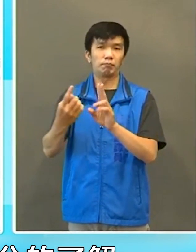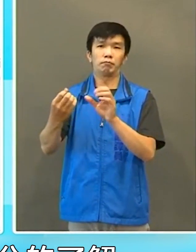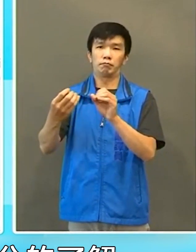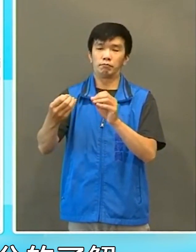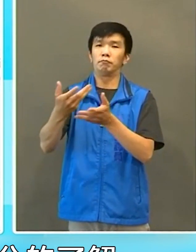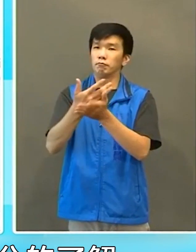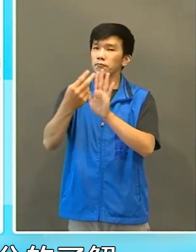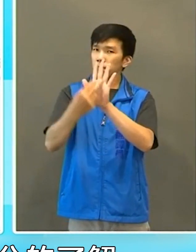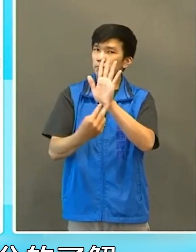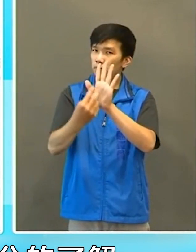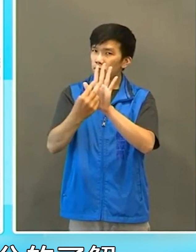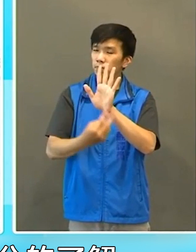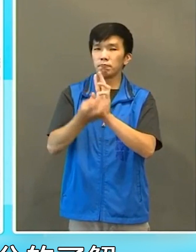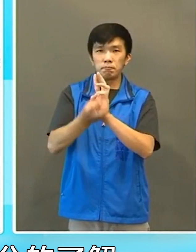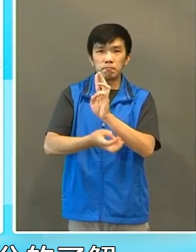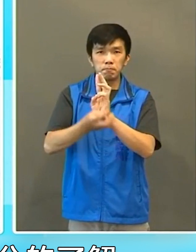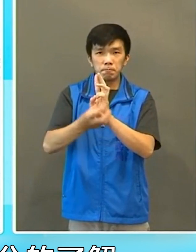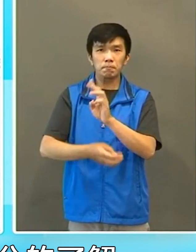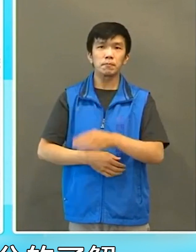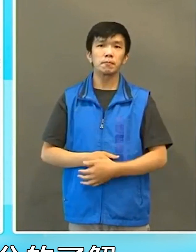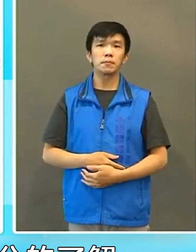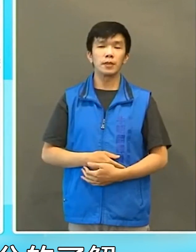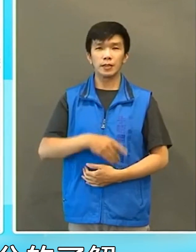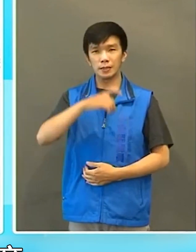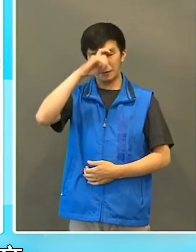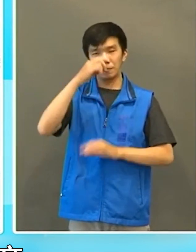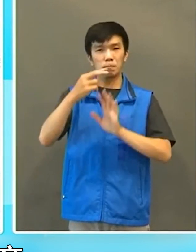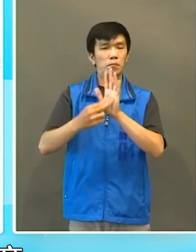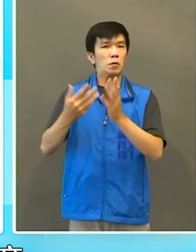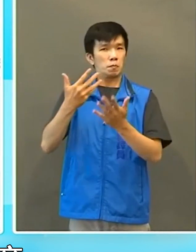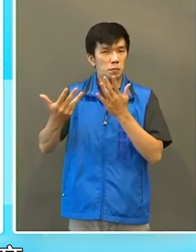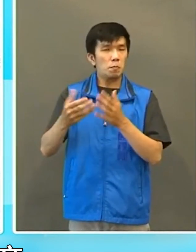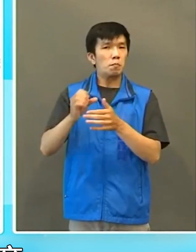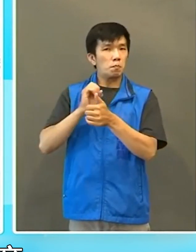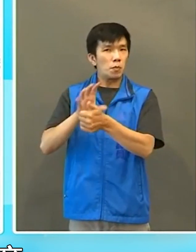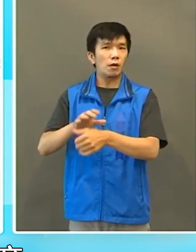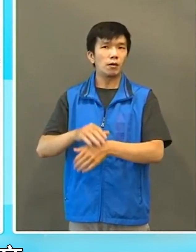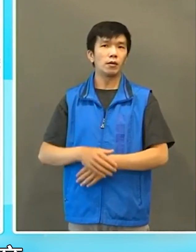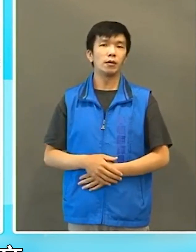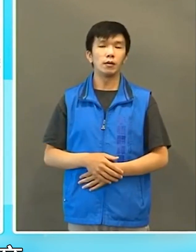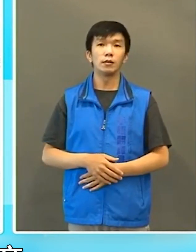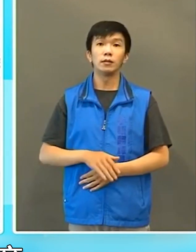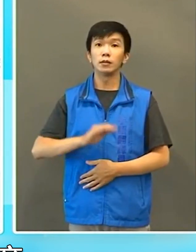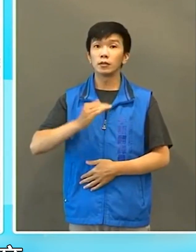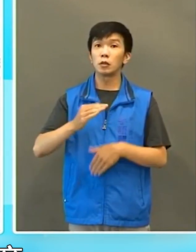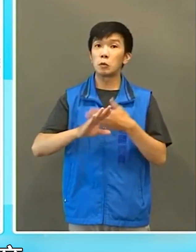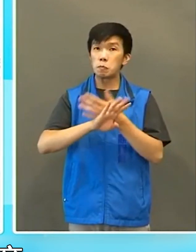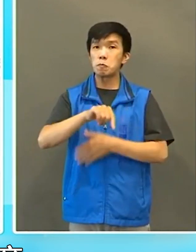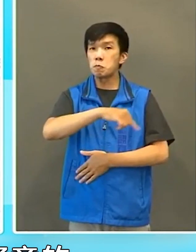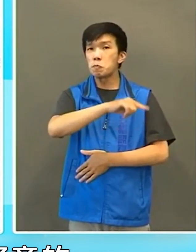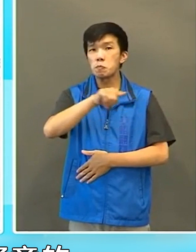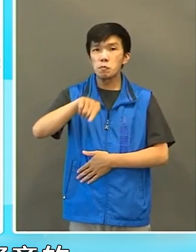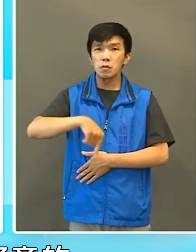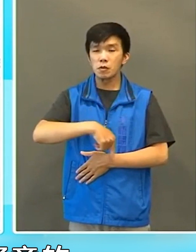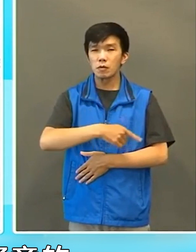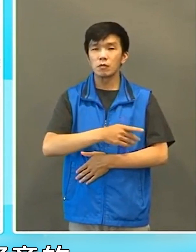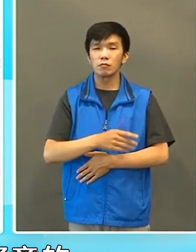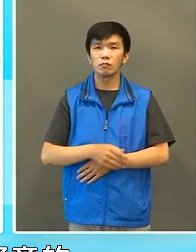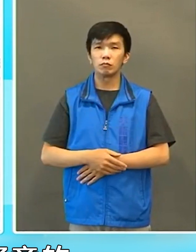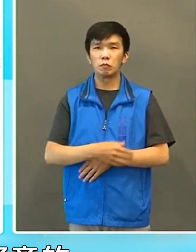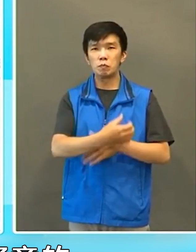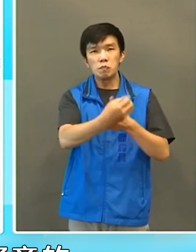明，让恩恩爸爸能够做充分的了解。那至于外面的声音，我